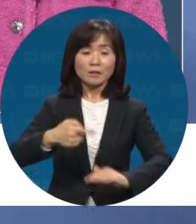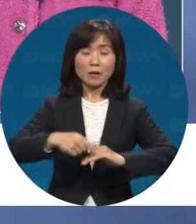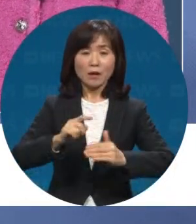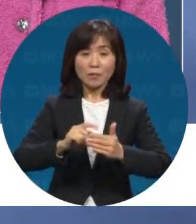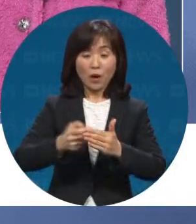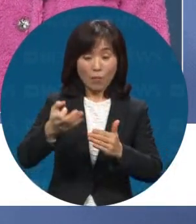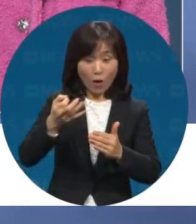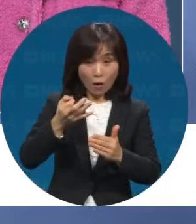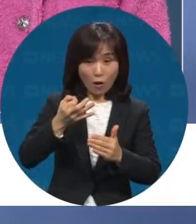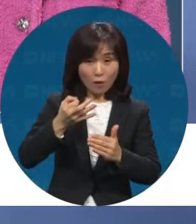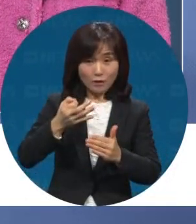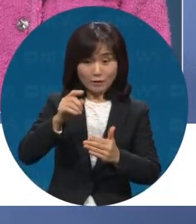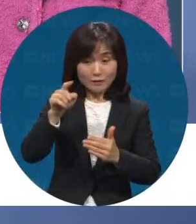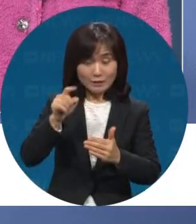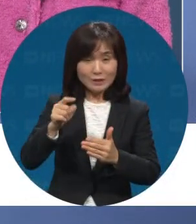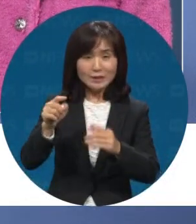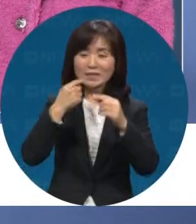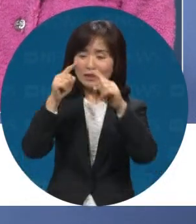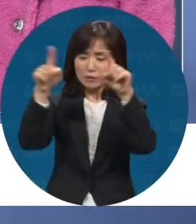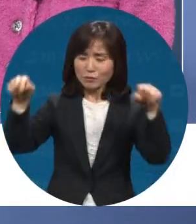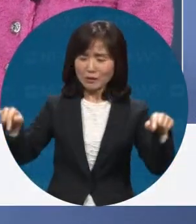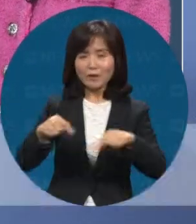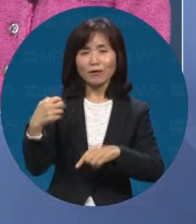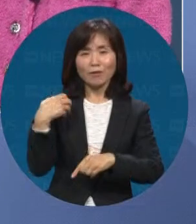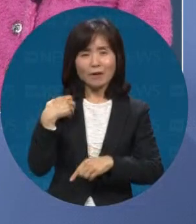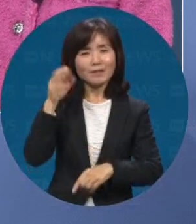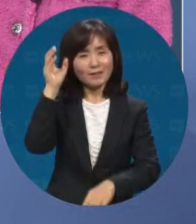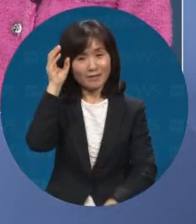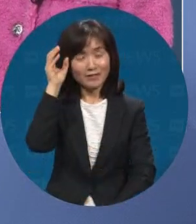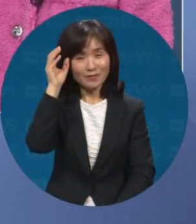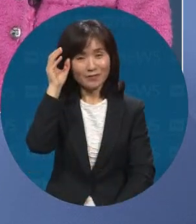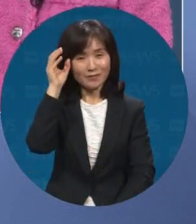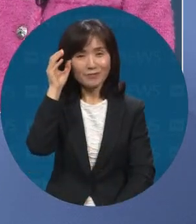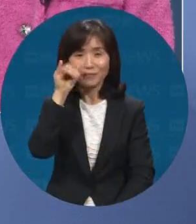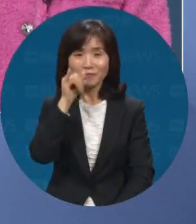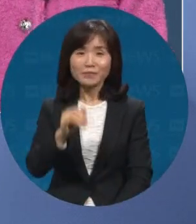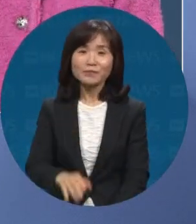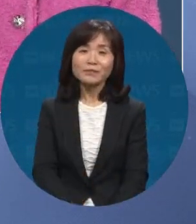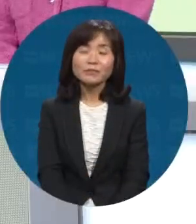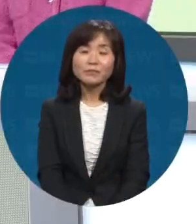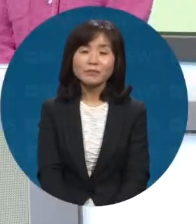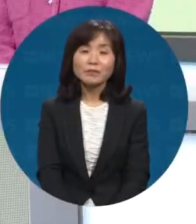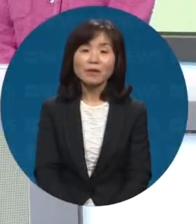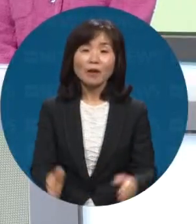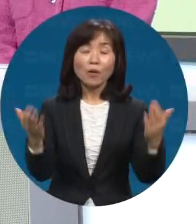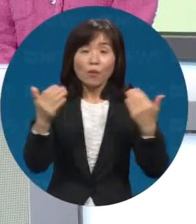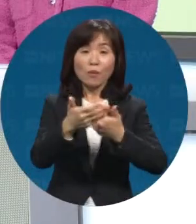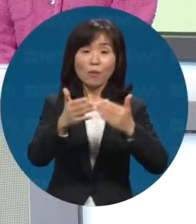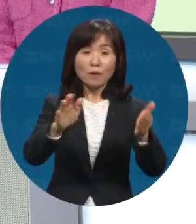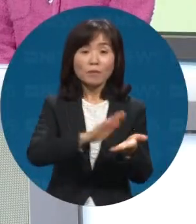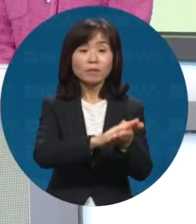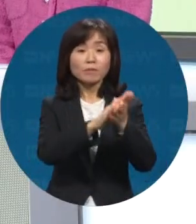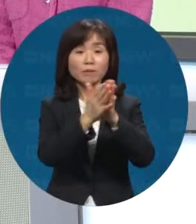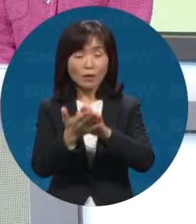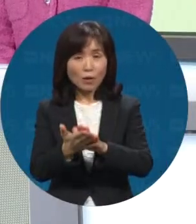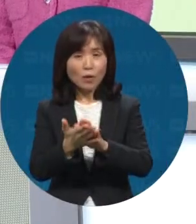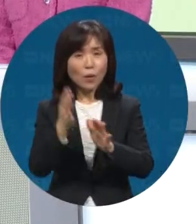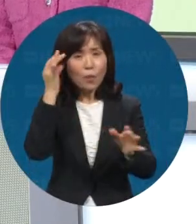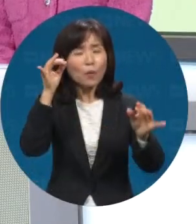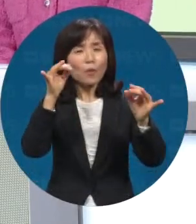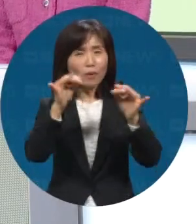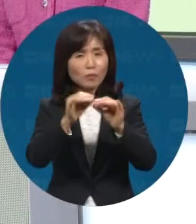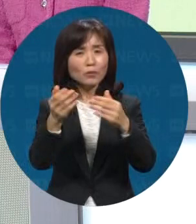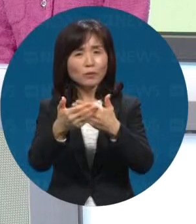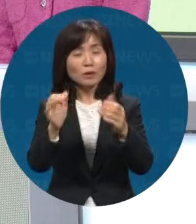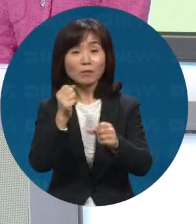보이니라는 화이트보드가 그 역할을 해줄 수 있을 거라고 좀 기대를 했습니다네 학교 공간의 변화로 공감